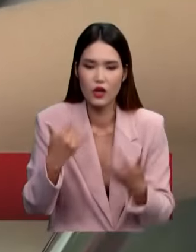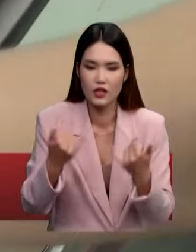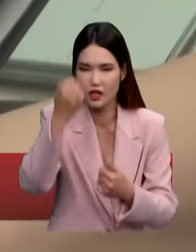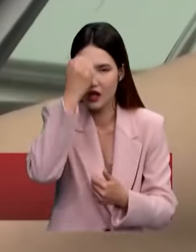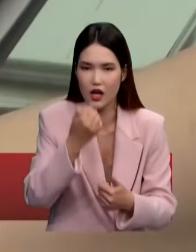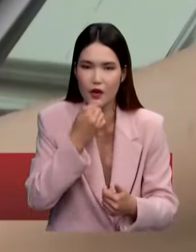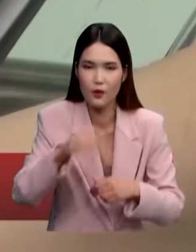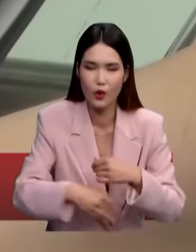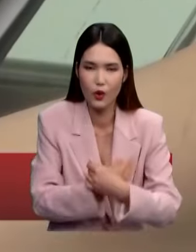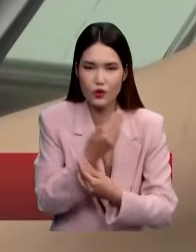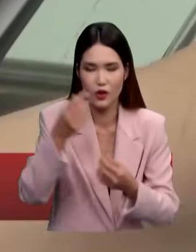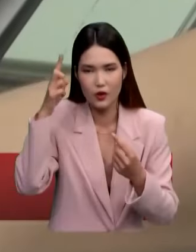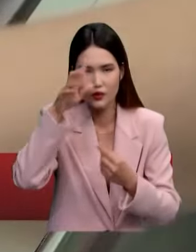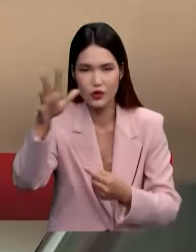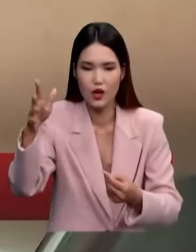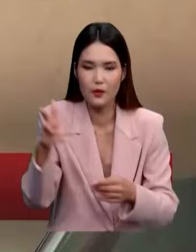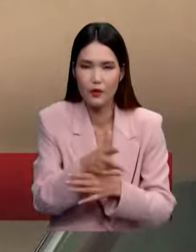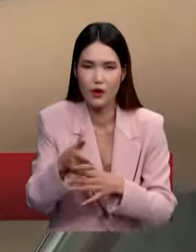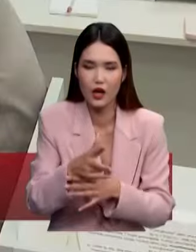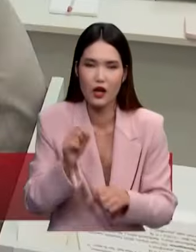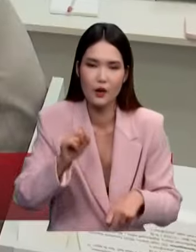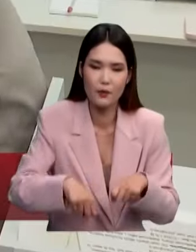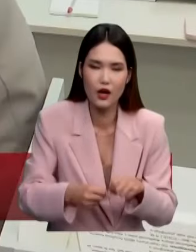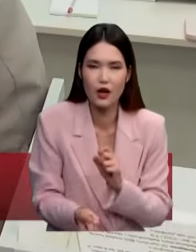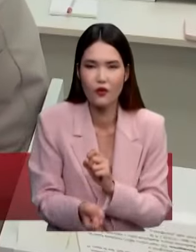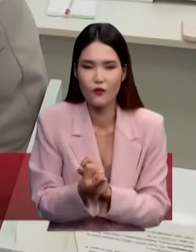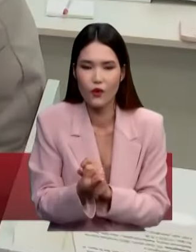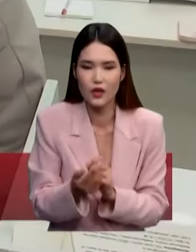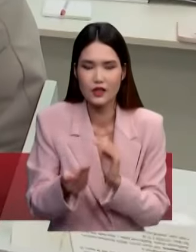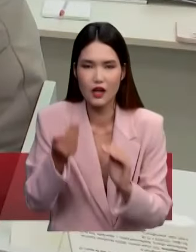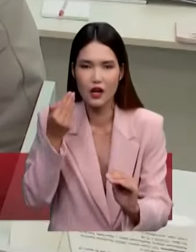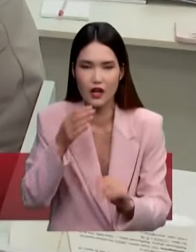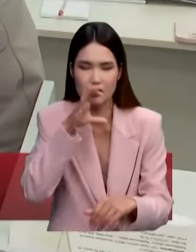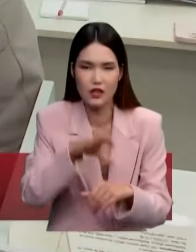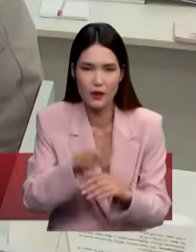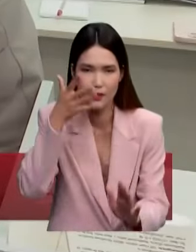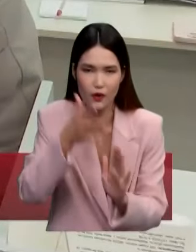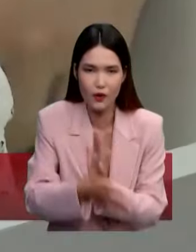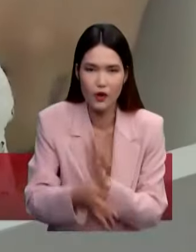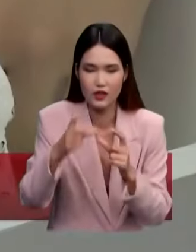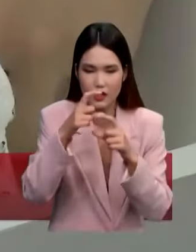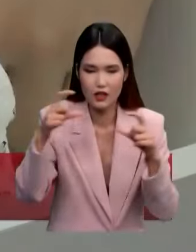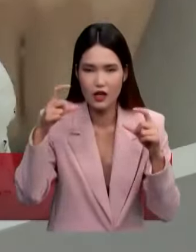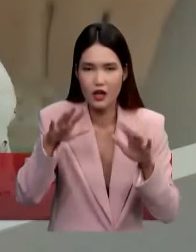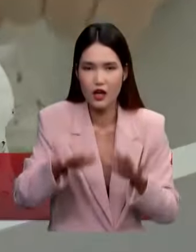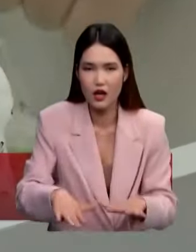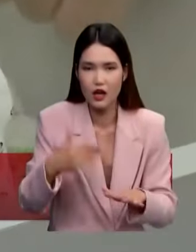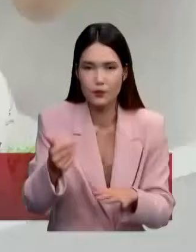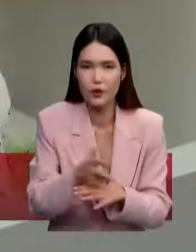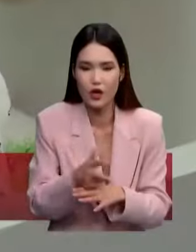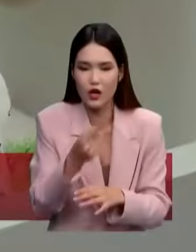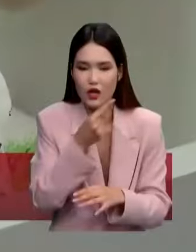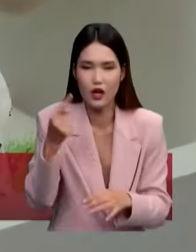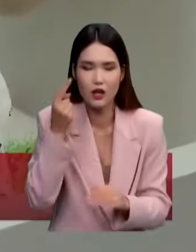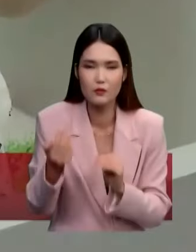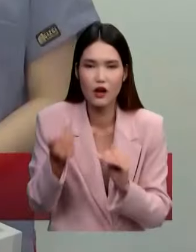благодаря этим новым и современным устройствам, появилась возможность проводить офтальмологический скрининг и лазерную коагуляцию сетчатки глаз на